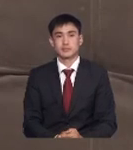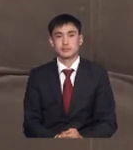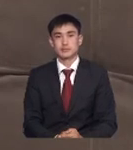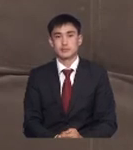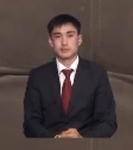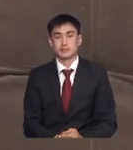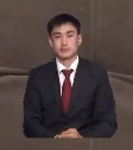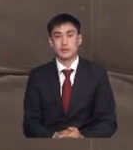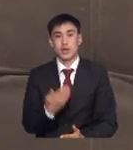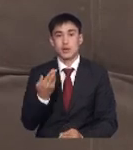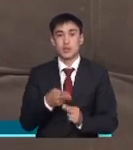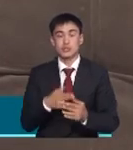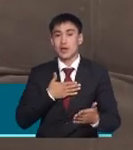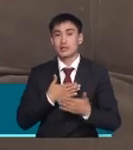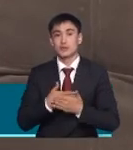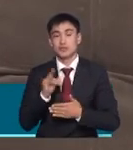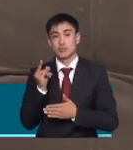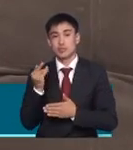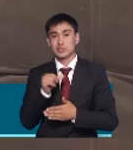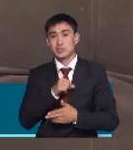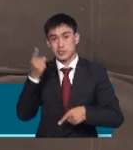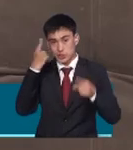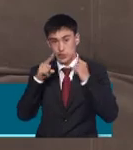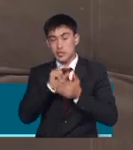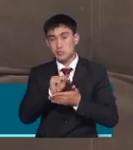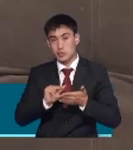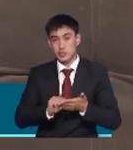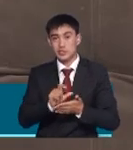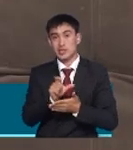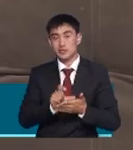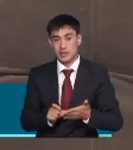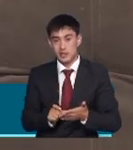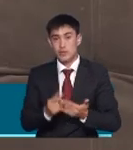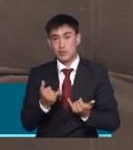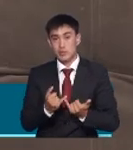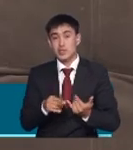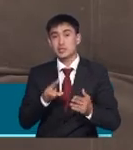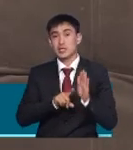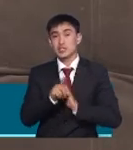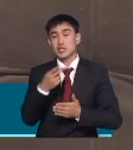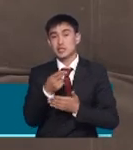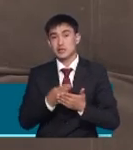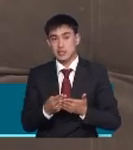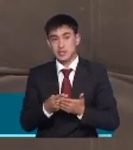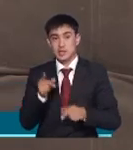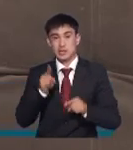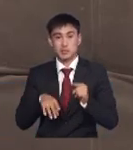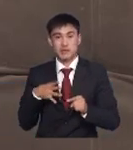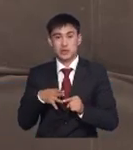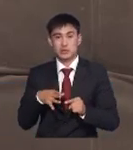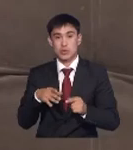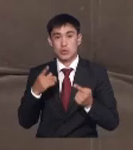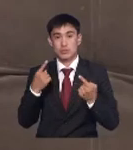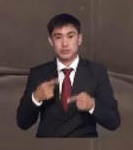талант она очень активный ребёнок сама сочиняет и пишет стихотворение Вот теперь занялась и рисованием иногда бывает что у неё